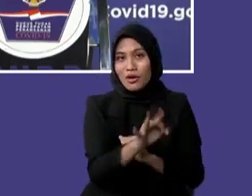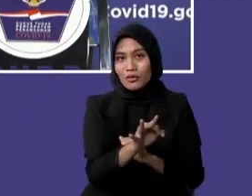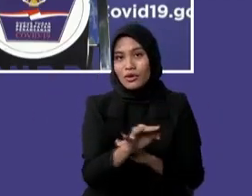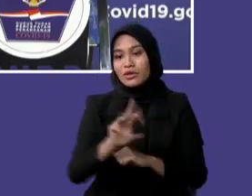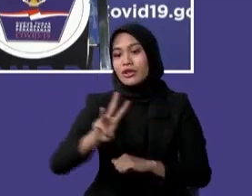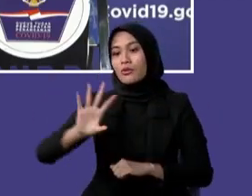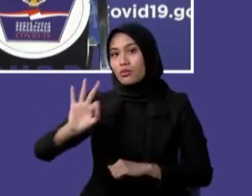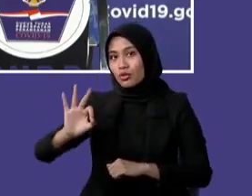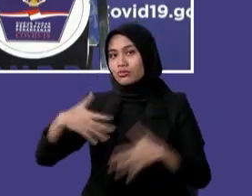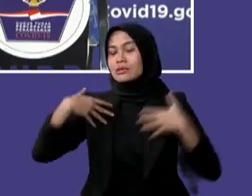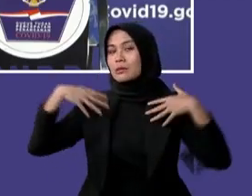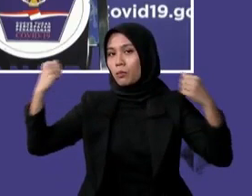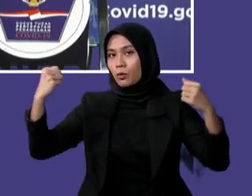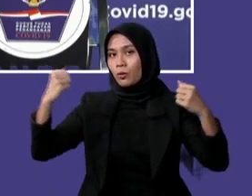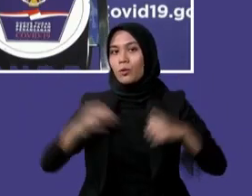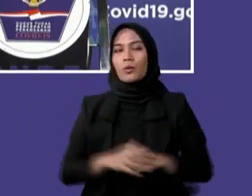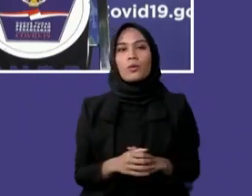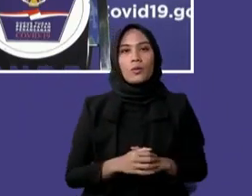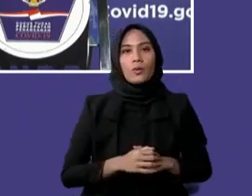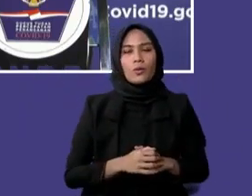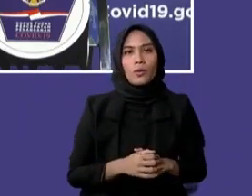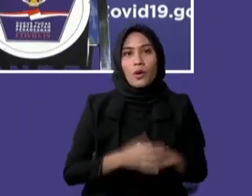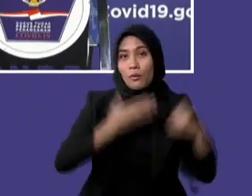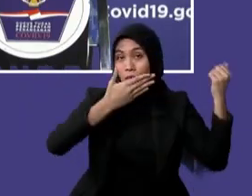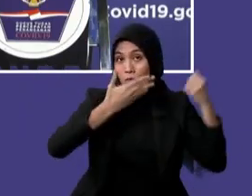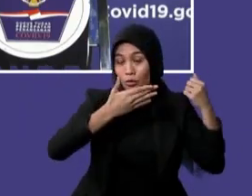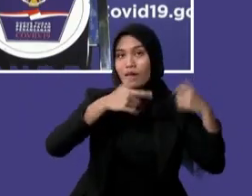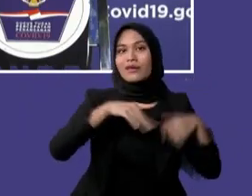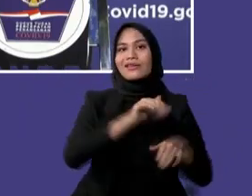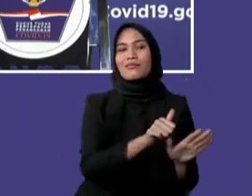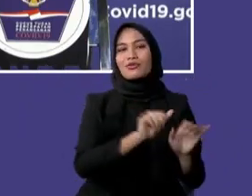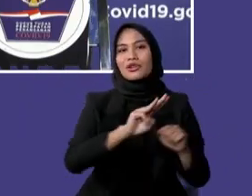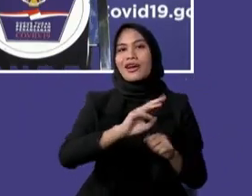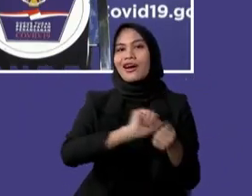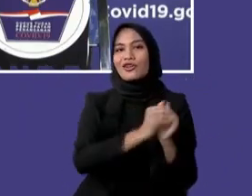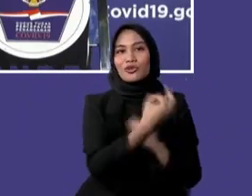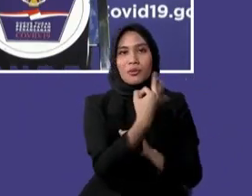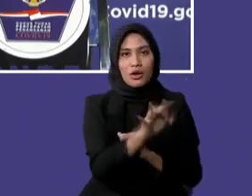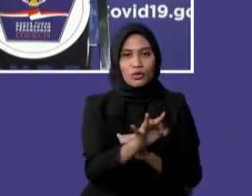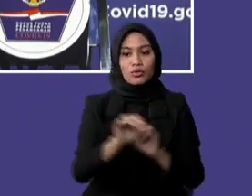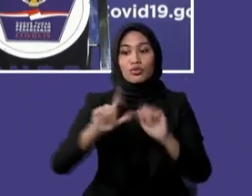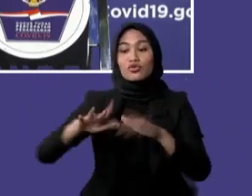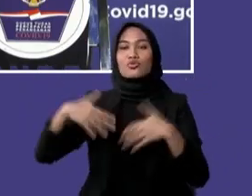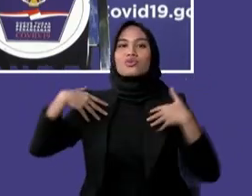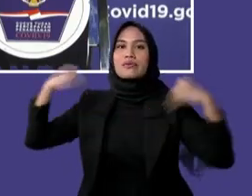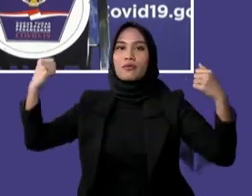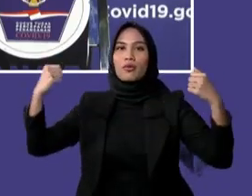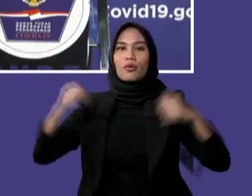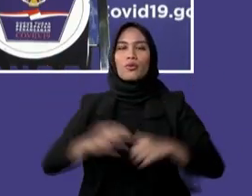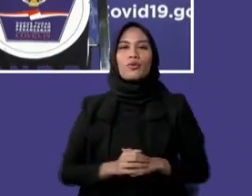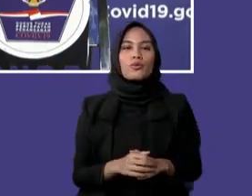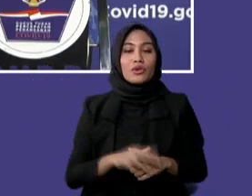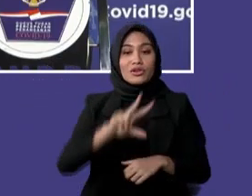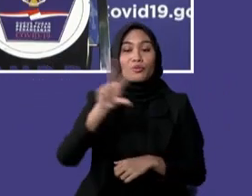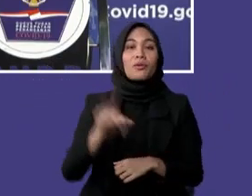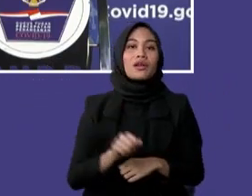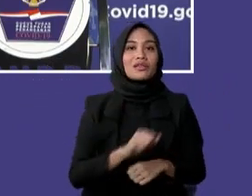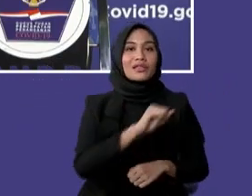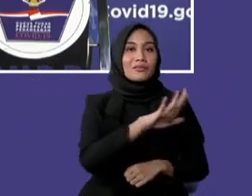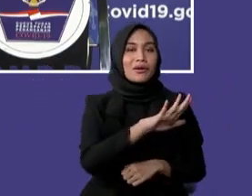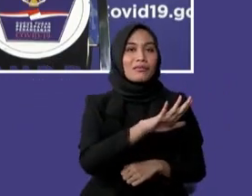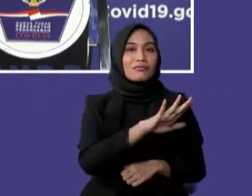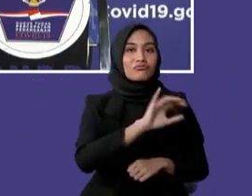dan 30 sembuh Papua 63 kasus baru dan 7 sembuh Jawa Barat